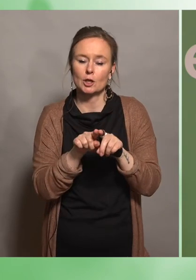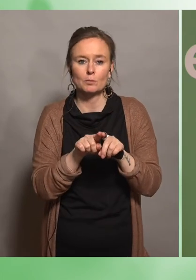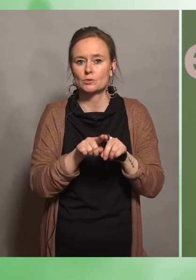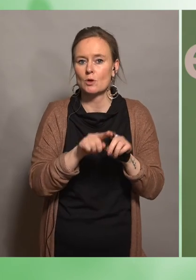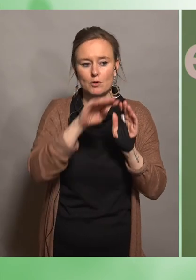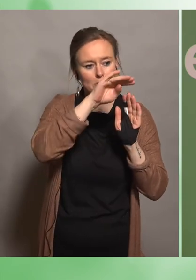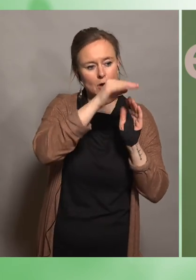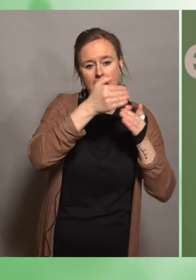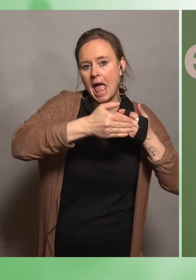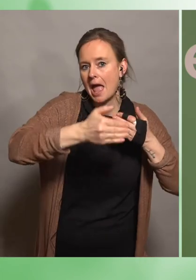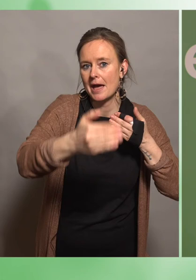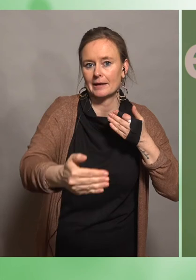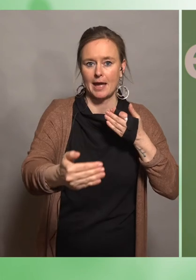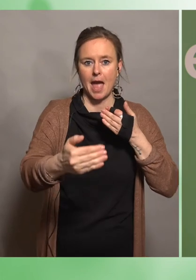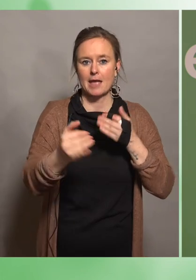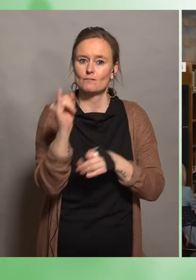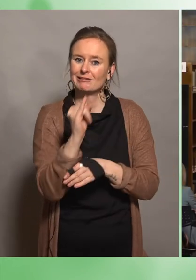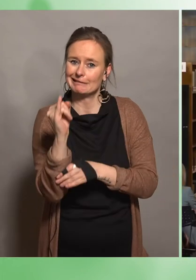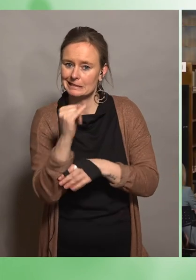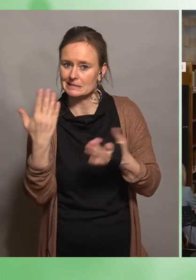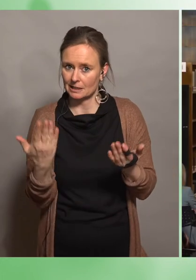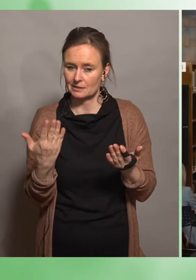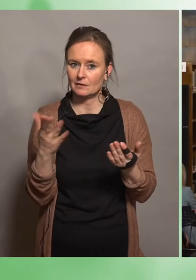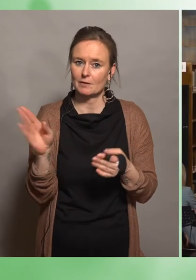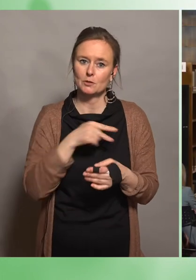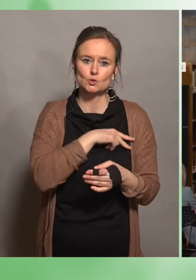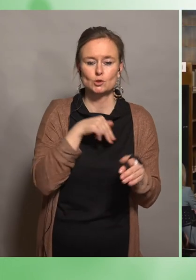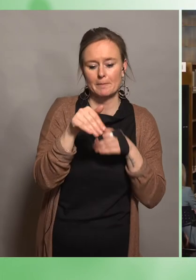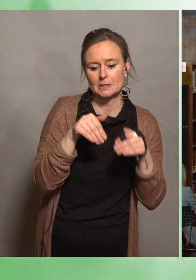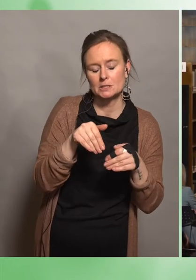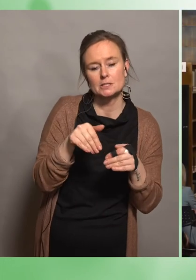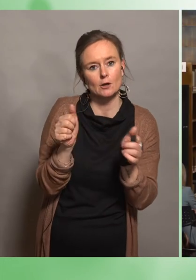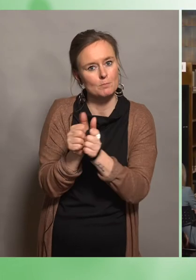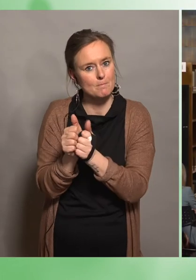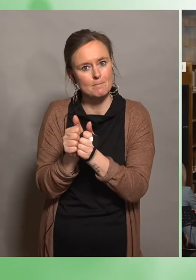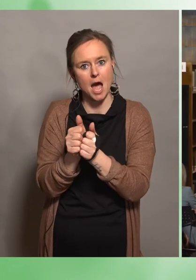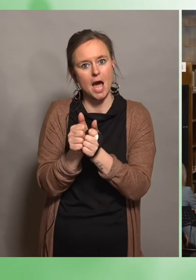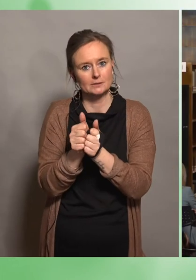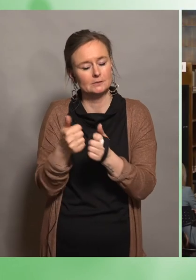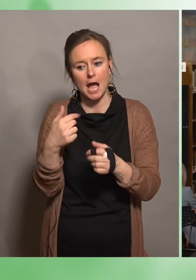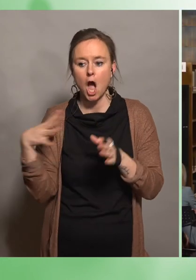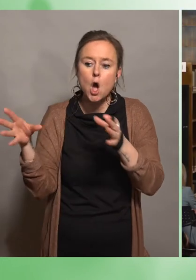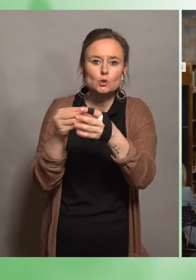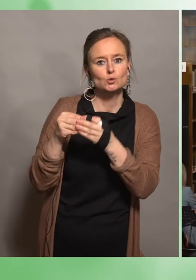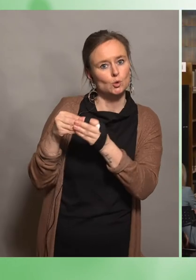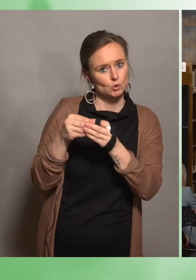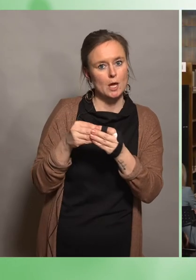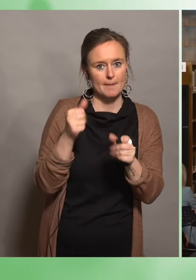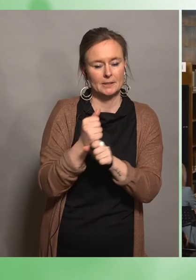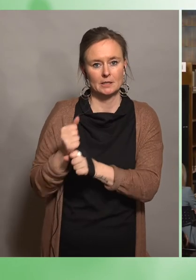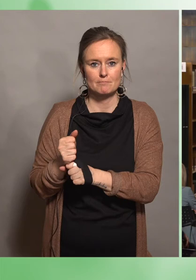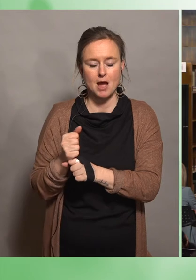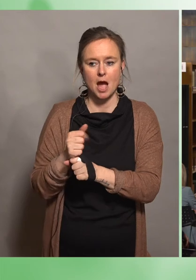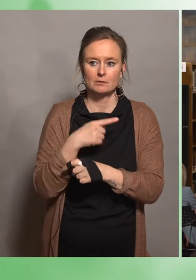wir auch mit Sozialpartnern und dem Sozialministerium gemeinsam gesetzt haben. Wir sind überzeugt, dass die Beschäftigung